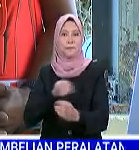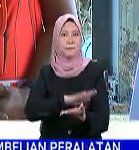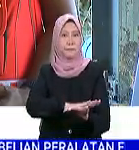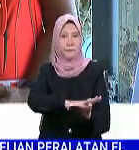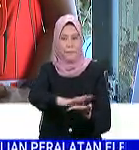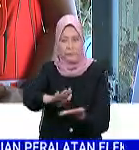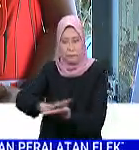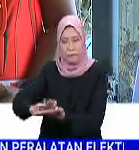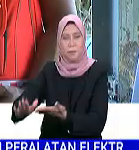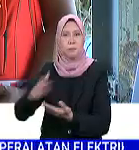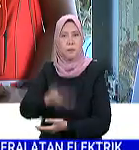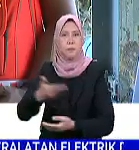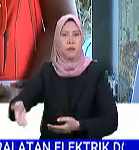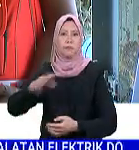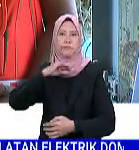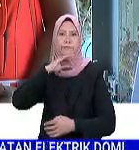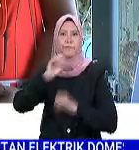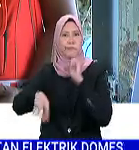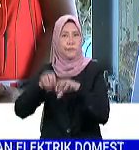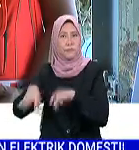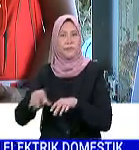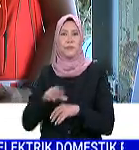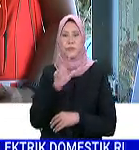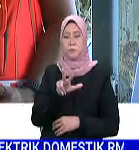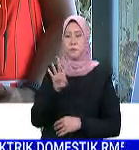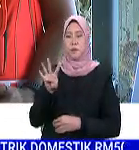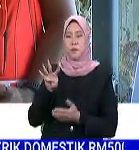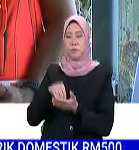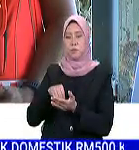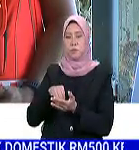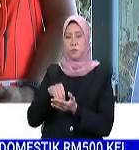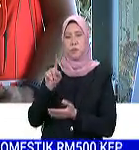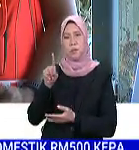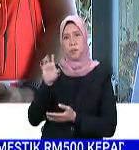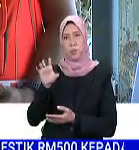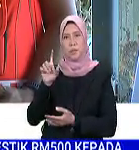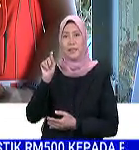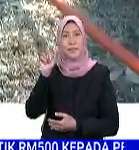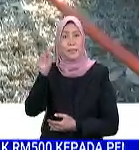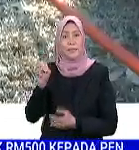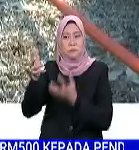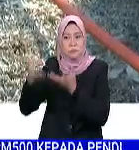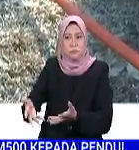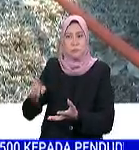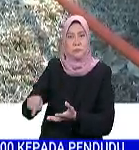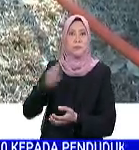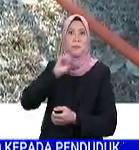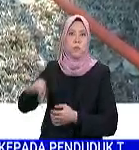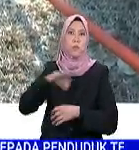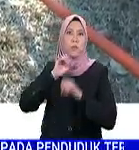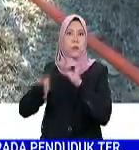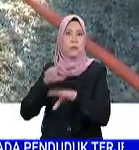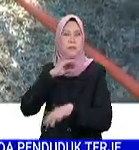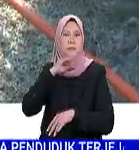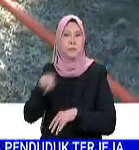pembersihan sisa pejal ini, iaitu jumlah 34,100 tan, diikuti dengan